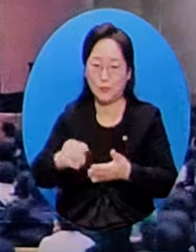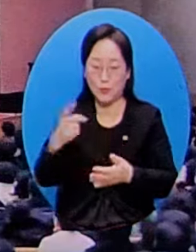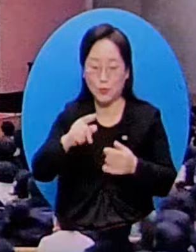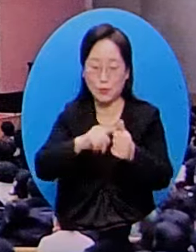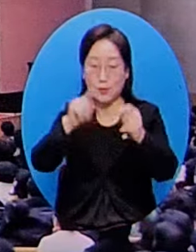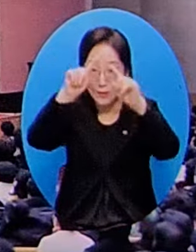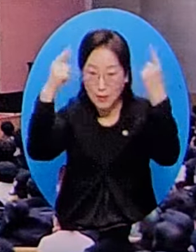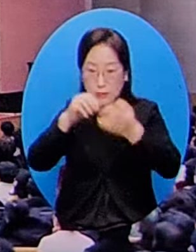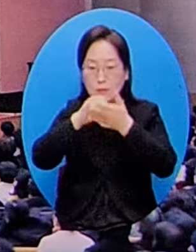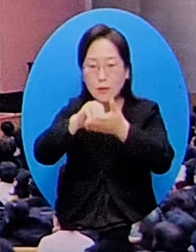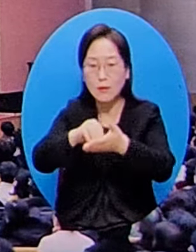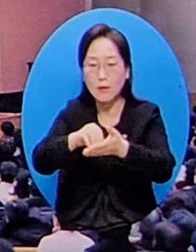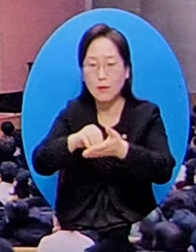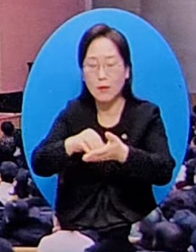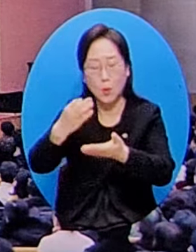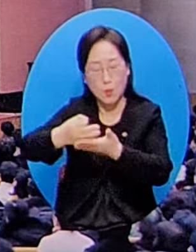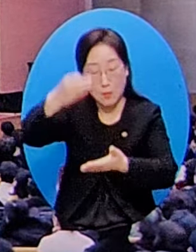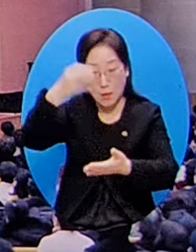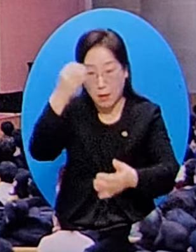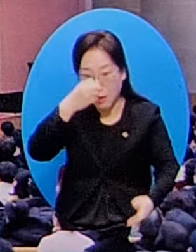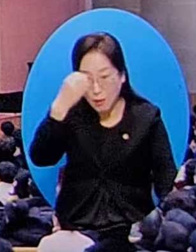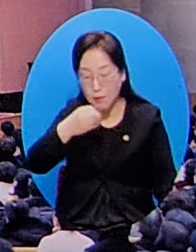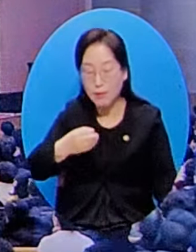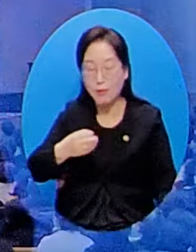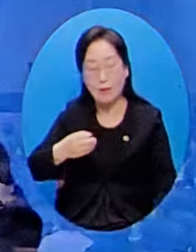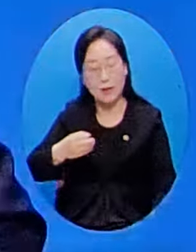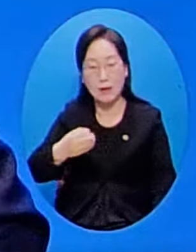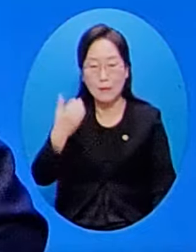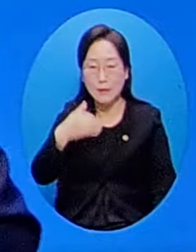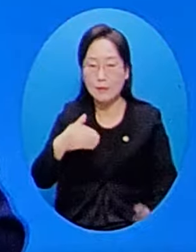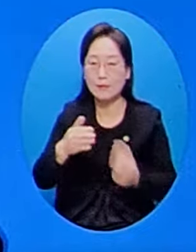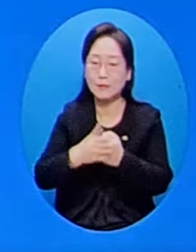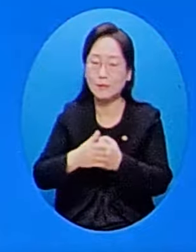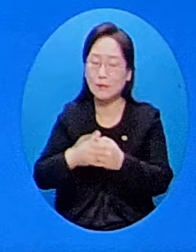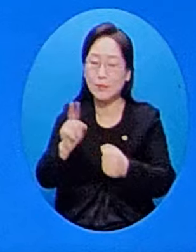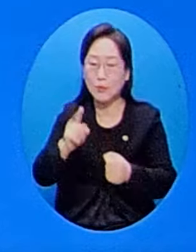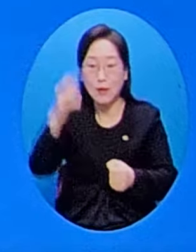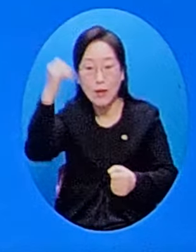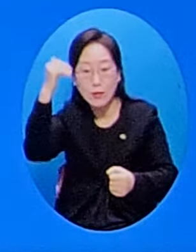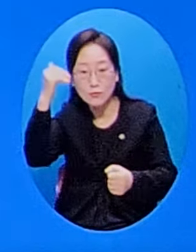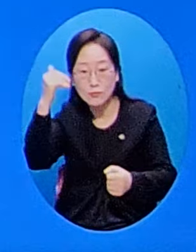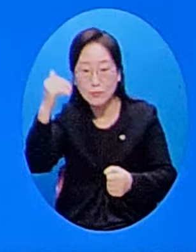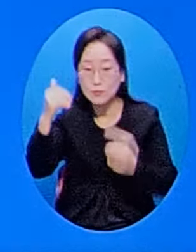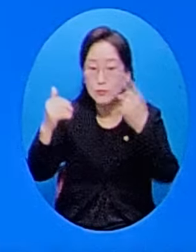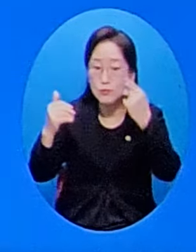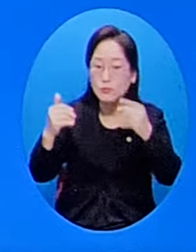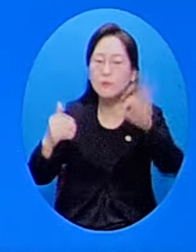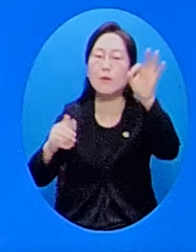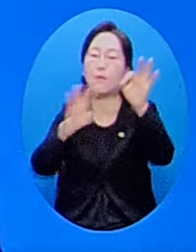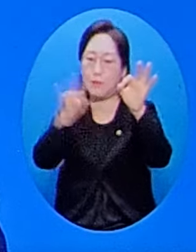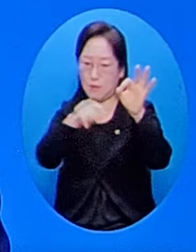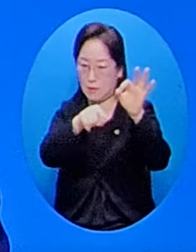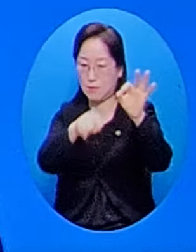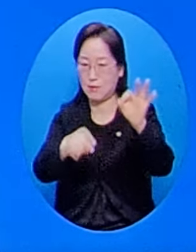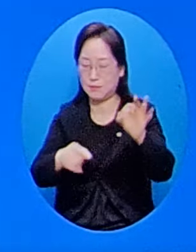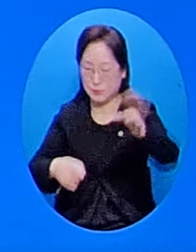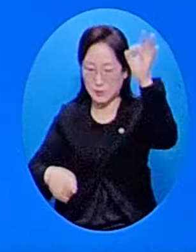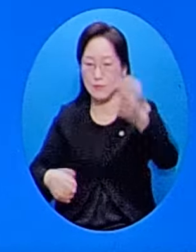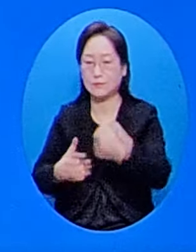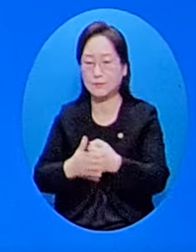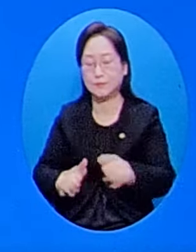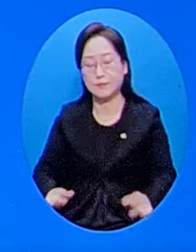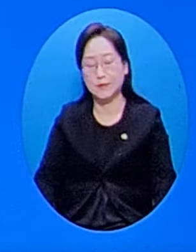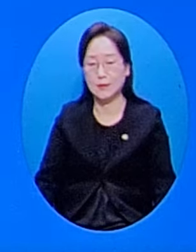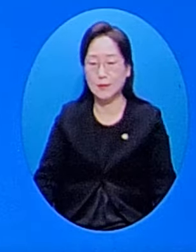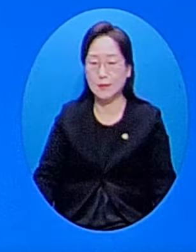도저히 미국 대학 등록금이 비싸서 들어갈 수 없으니까 미국 대학 등록금이 한국 대학 등록금의 10배입니다. 그래서